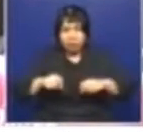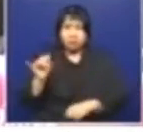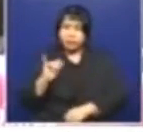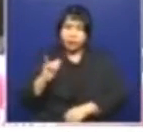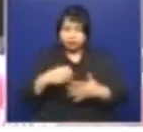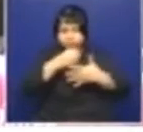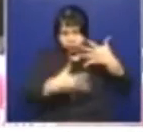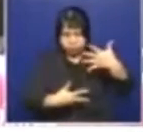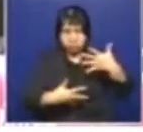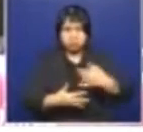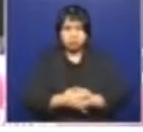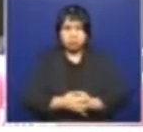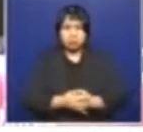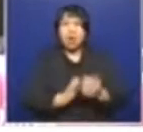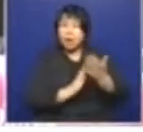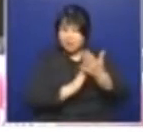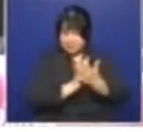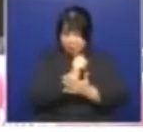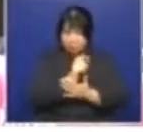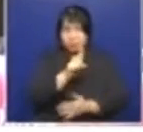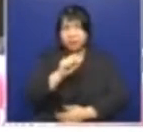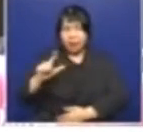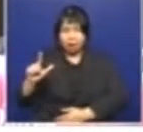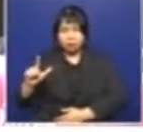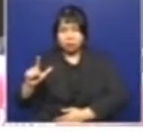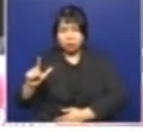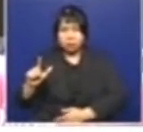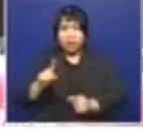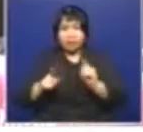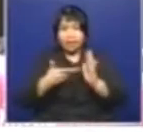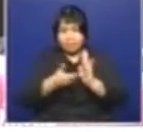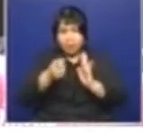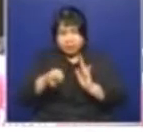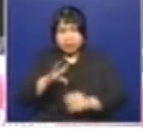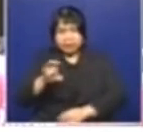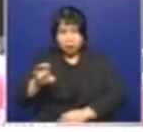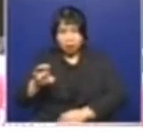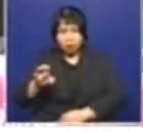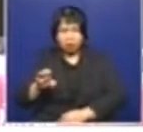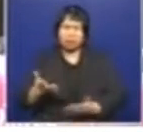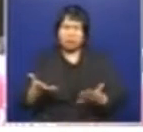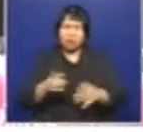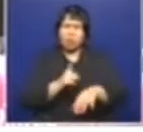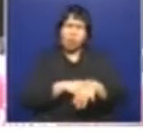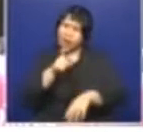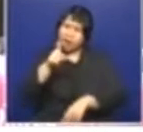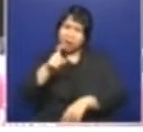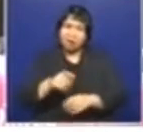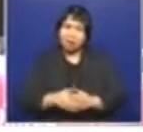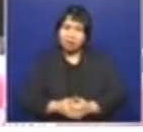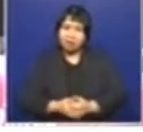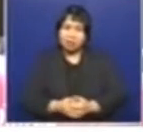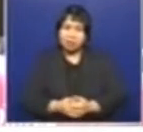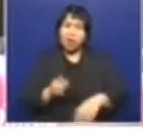แถบผ่านอนุมัติแสนล้านแต่เบิกจ่ายจริง400แล้วมันจะไปทันที่ไหนล่ะครับ